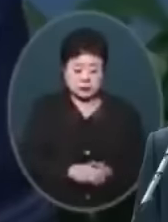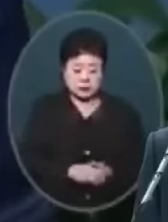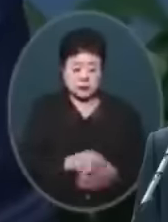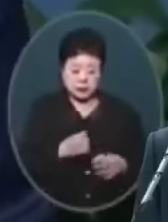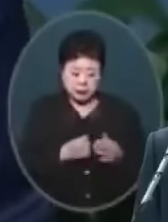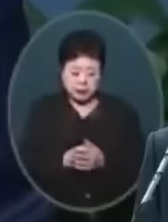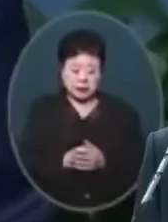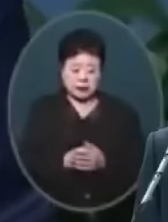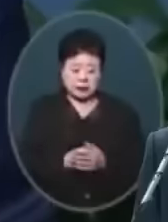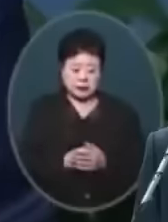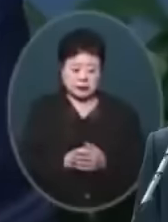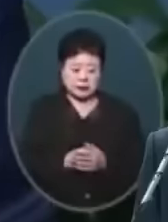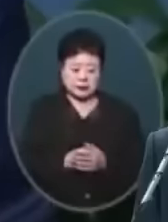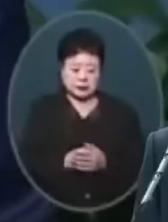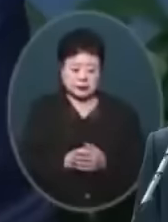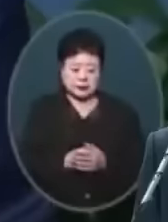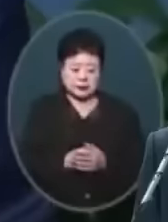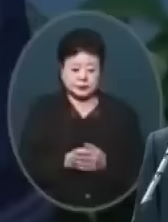그래서